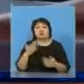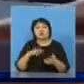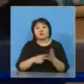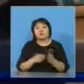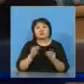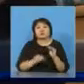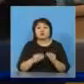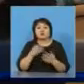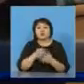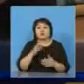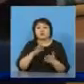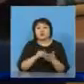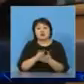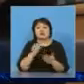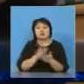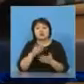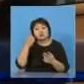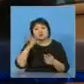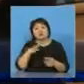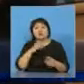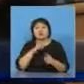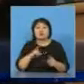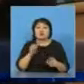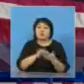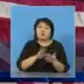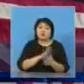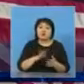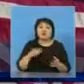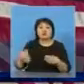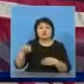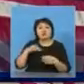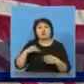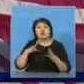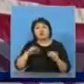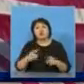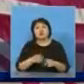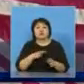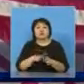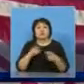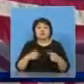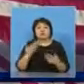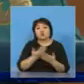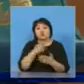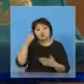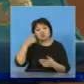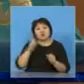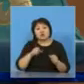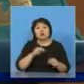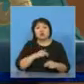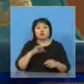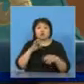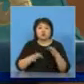планах сформировать свой бренд. Есть идея создать уникальные, неповторяющиеся одеяла и курпе. Для реализации новых идей Сандугаш готова